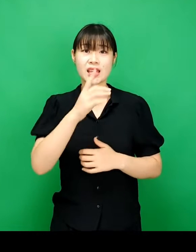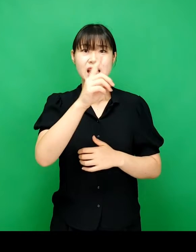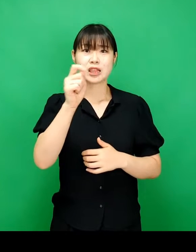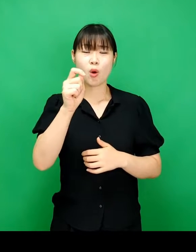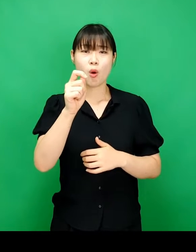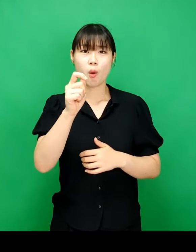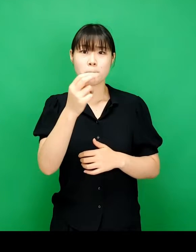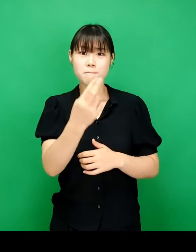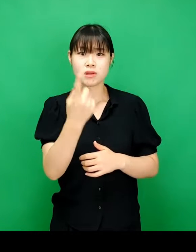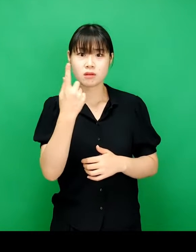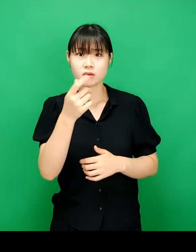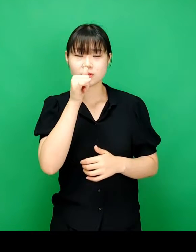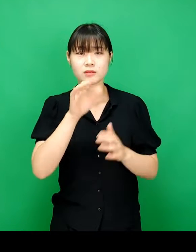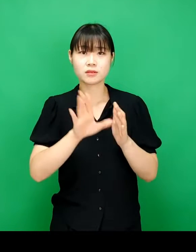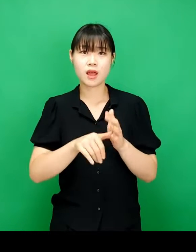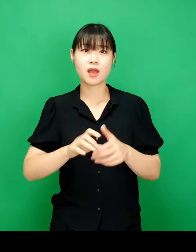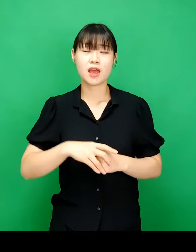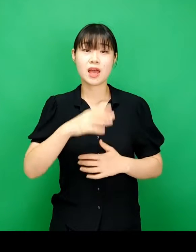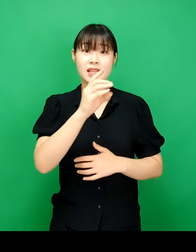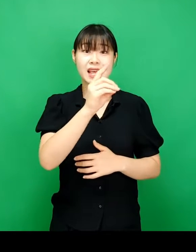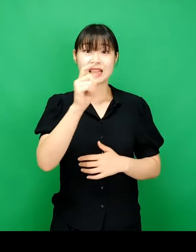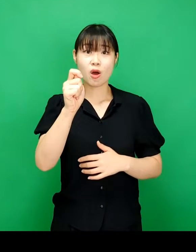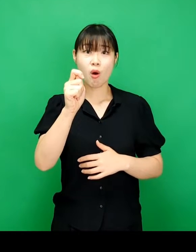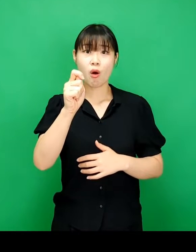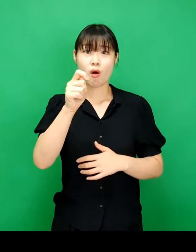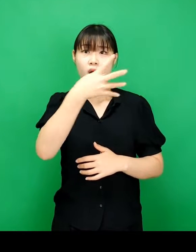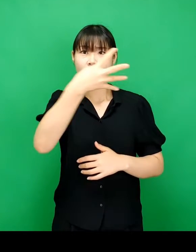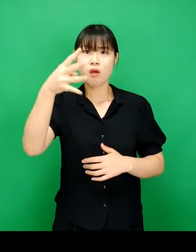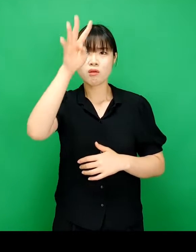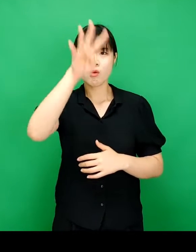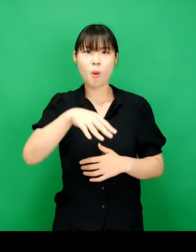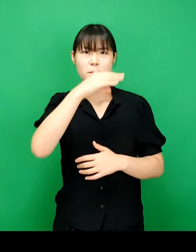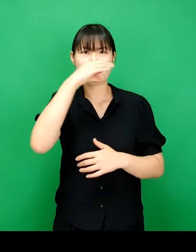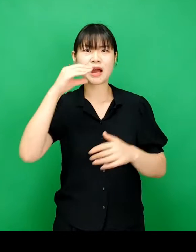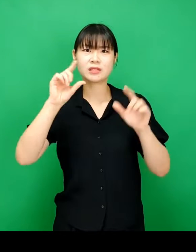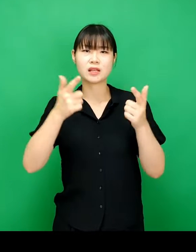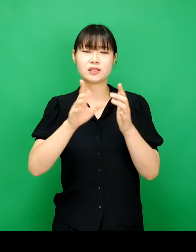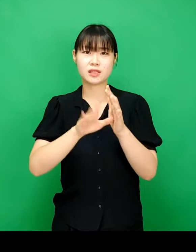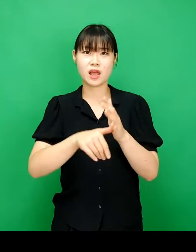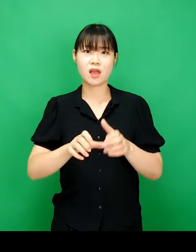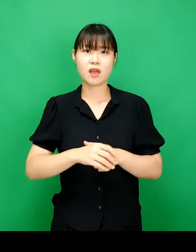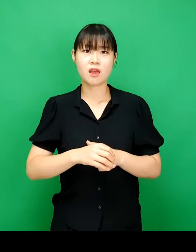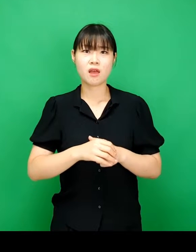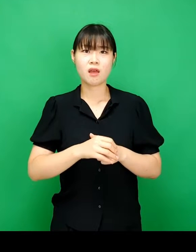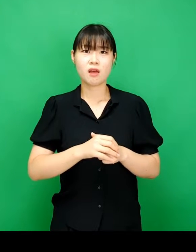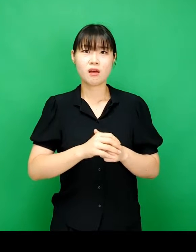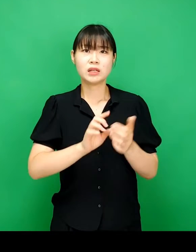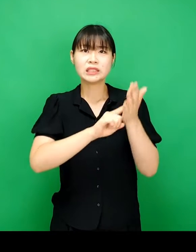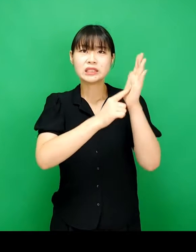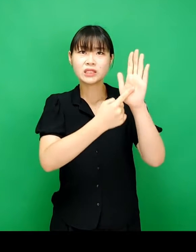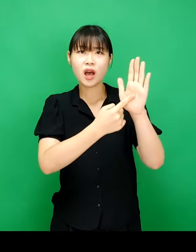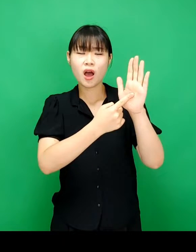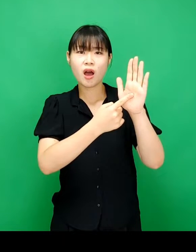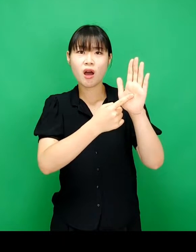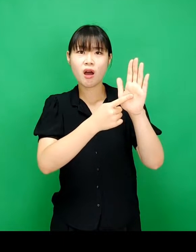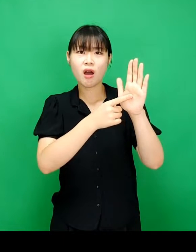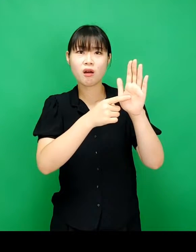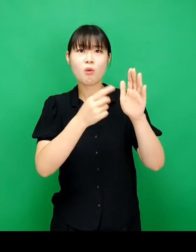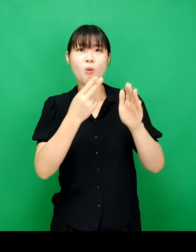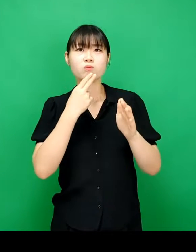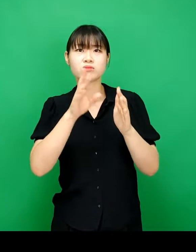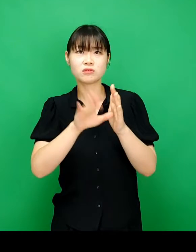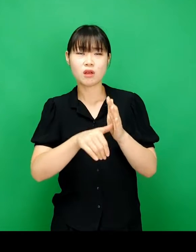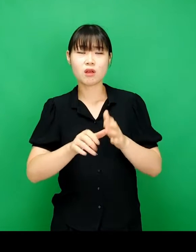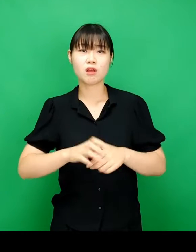때, 데이터에 빈칸이 있을 때, 데이터의 행과 열이 정돈되지 않았을 때, 등장하는